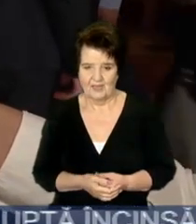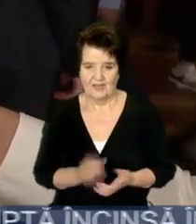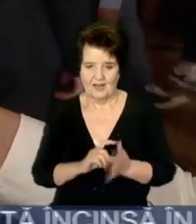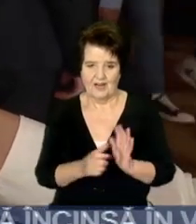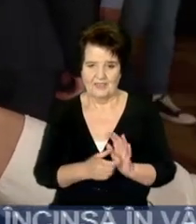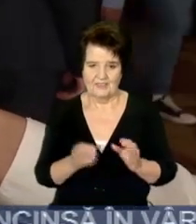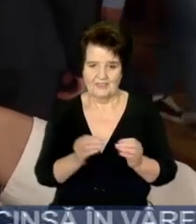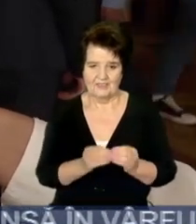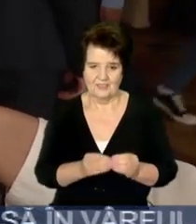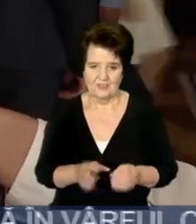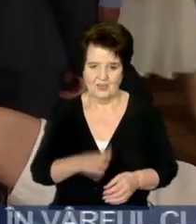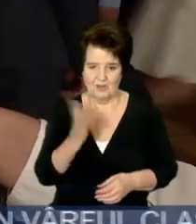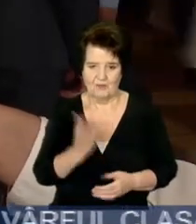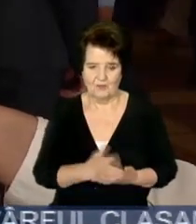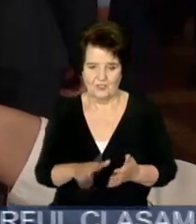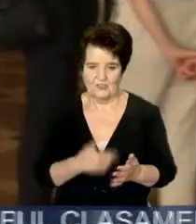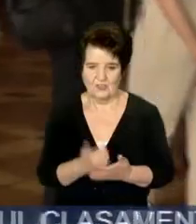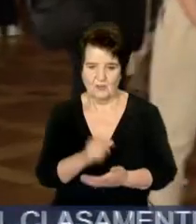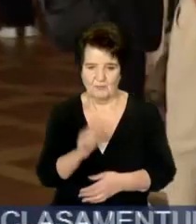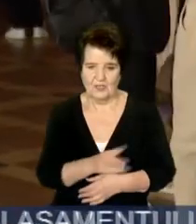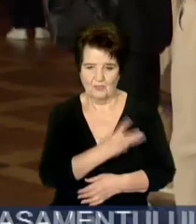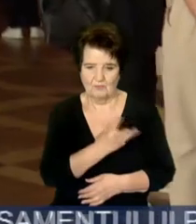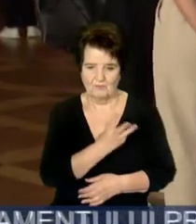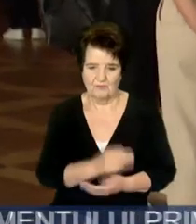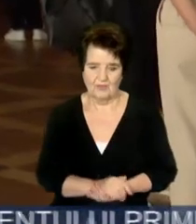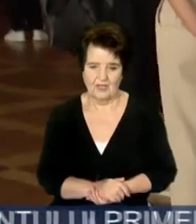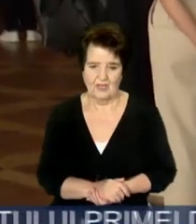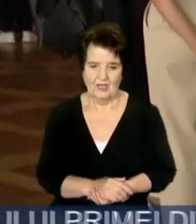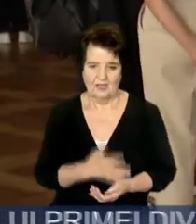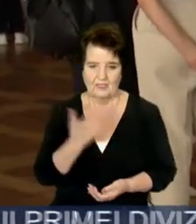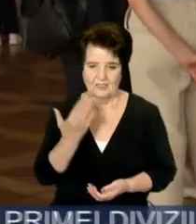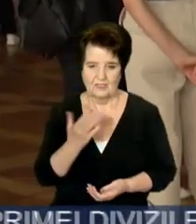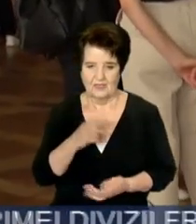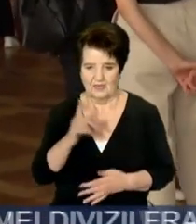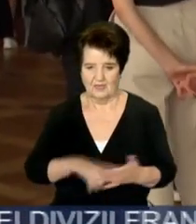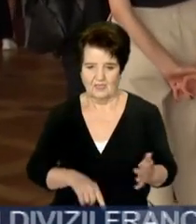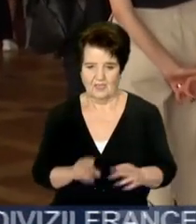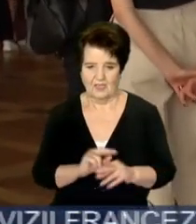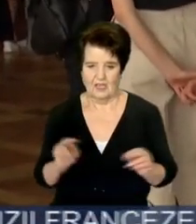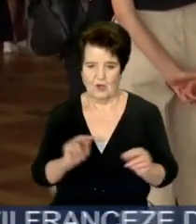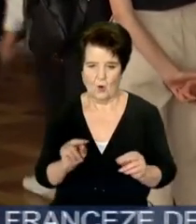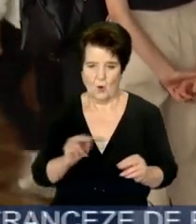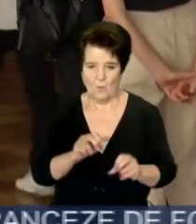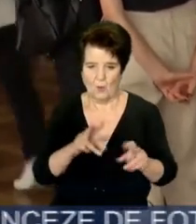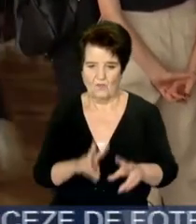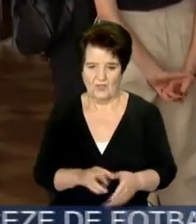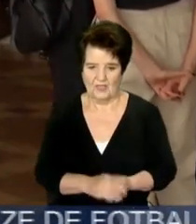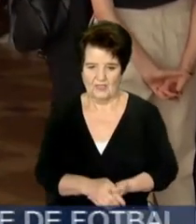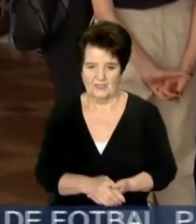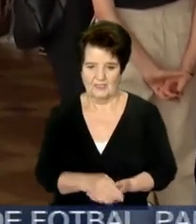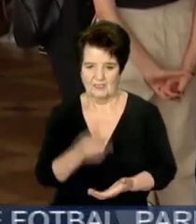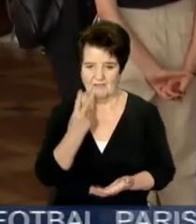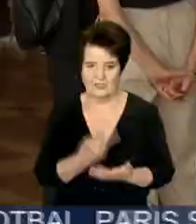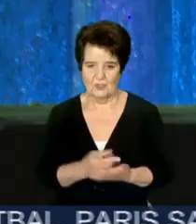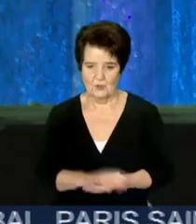am avut o obsesie, în general, pentru medicină. Îmi place foarte mult să ajut oamenii și cred că e o profesie, adică, foarte bine văzut